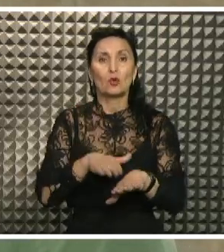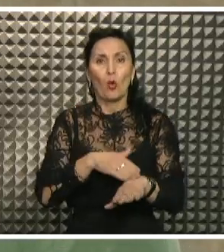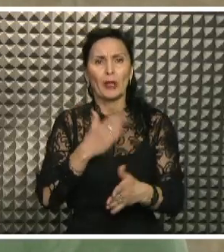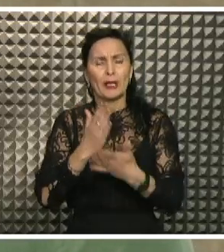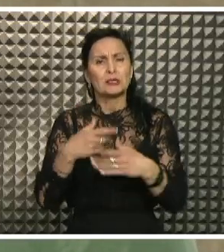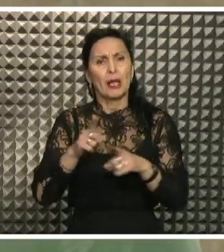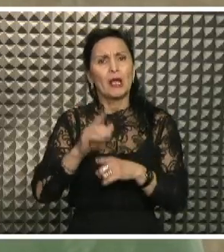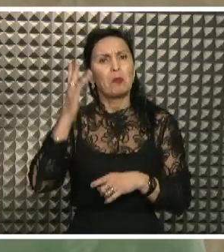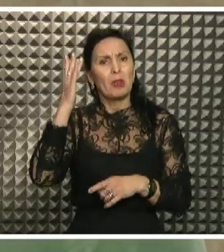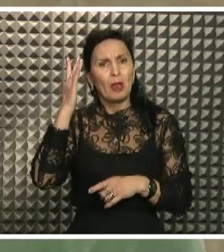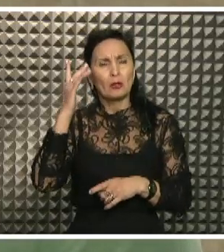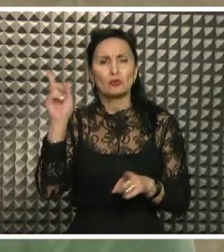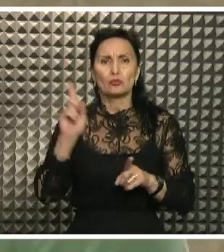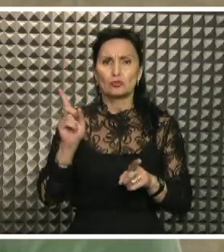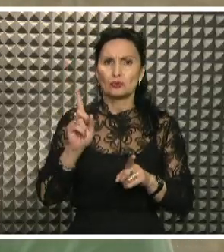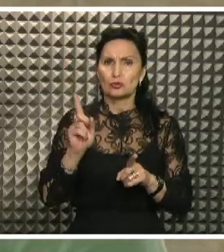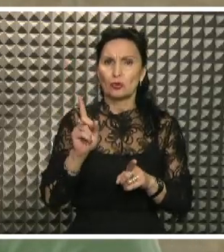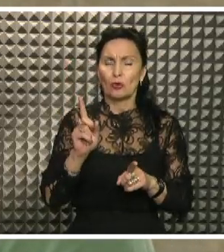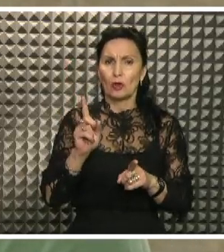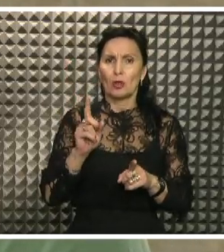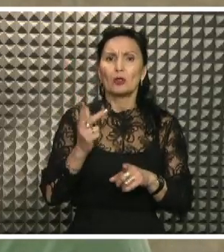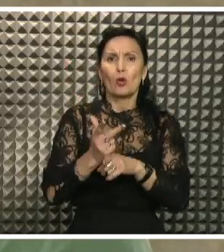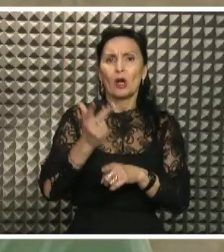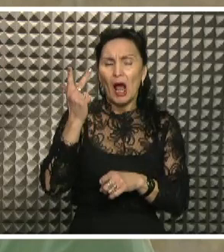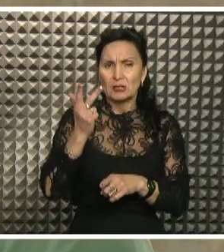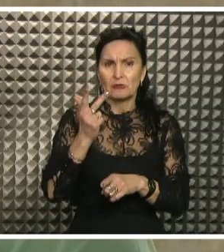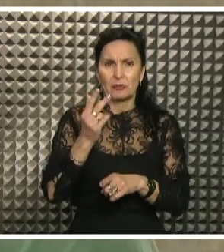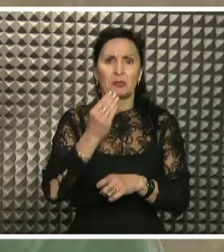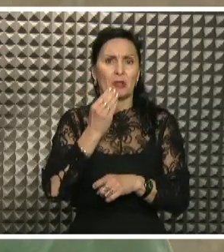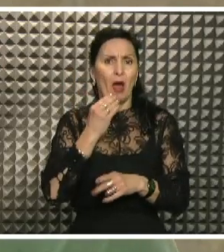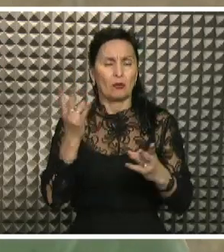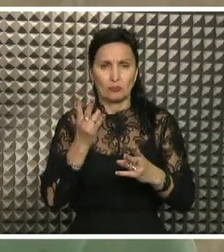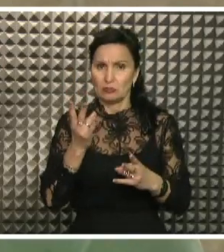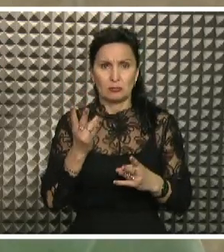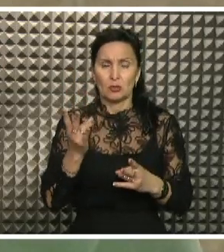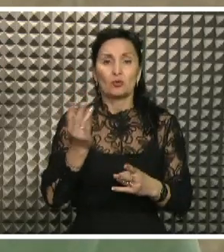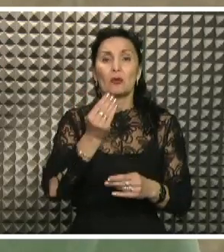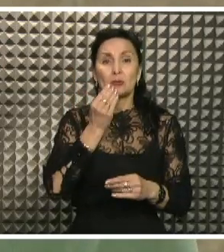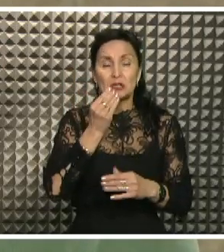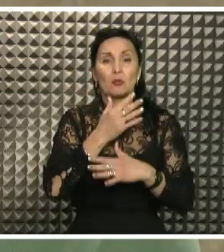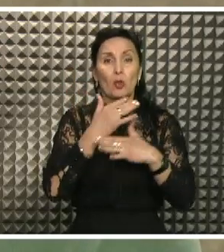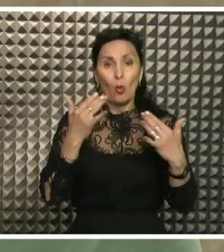мнения, что возвращаться к трехразовому питанию, ну, это как бы не выдерживает критики в большинстве случаев.